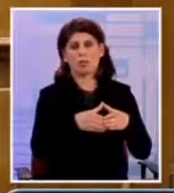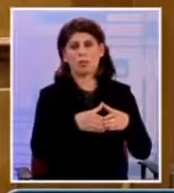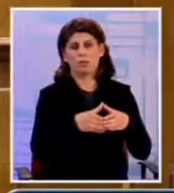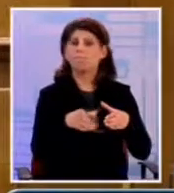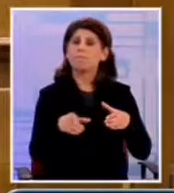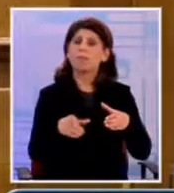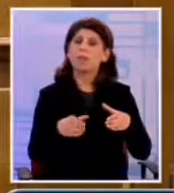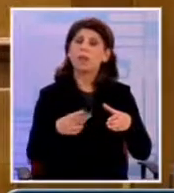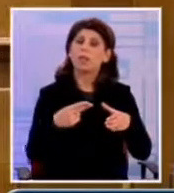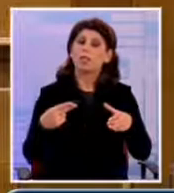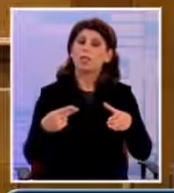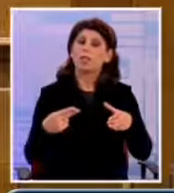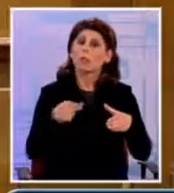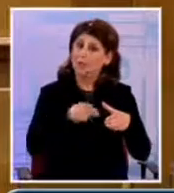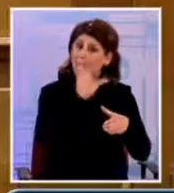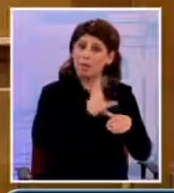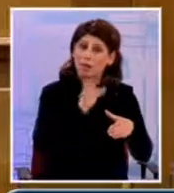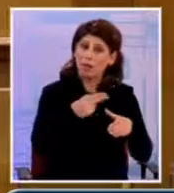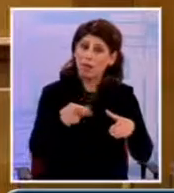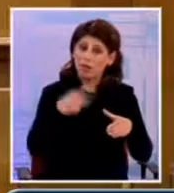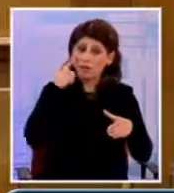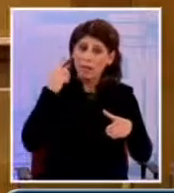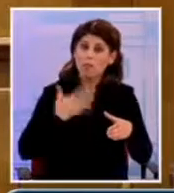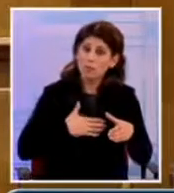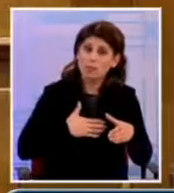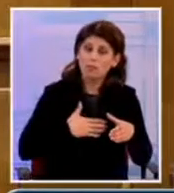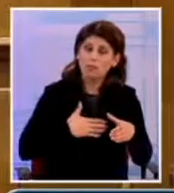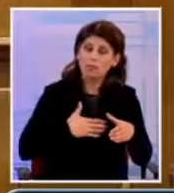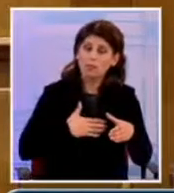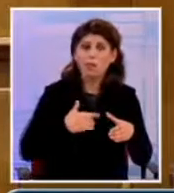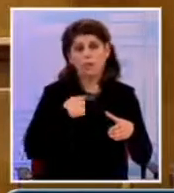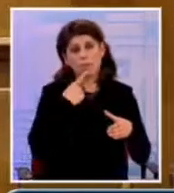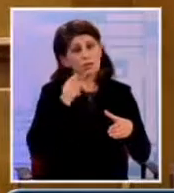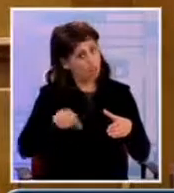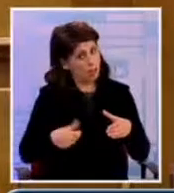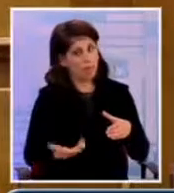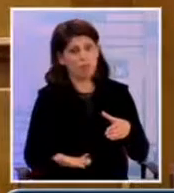Τίθεται το ζήτημα, είναι ευρωπαϊκό θέμα από αυτή την άποψη? Εμείς λέμε είναι.